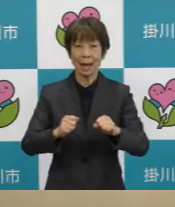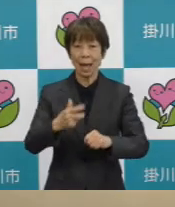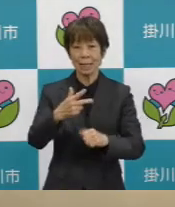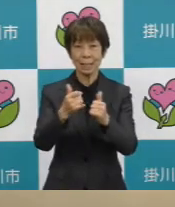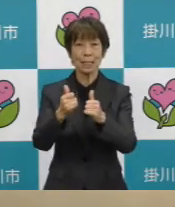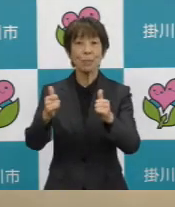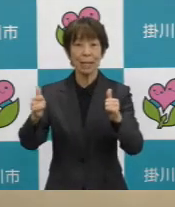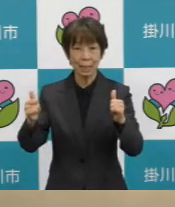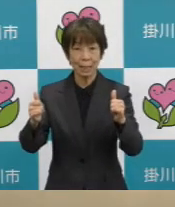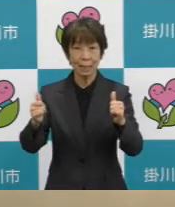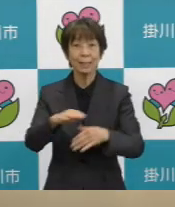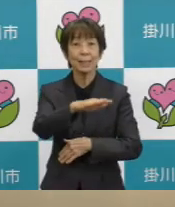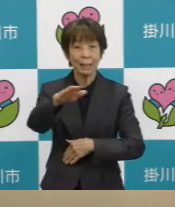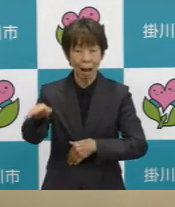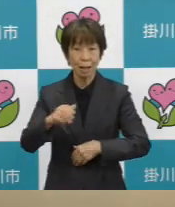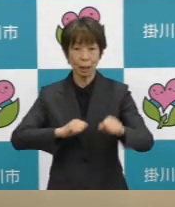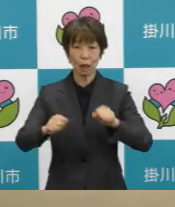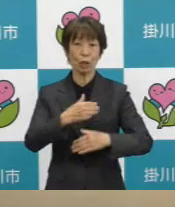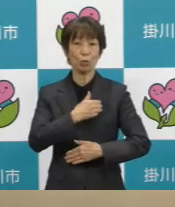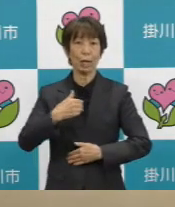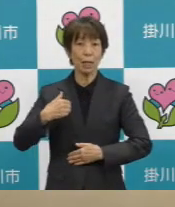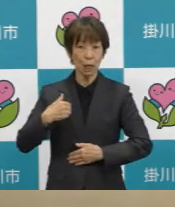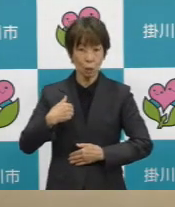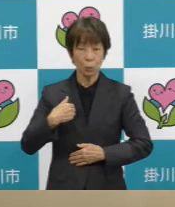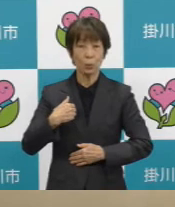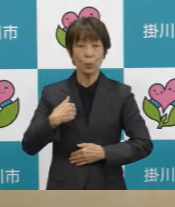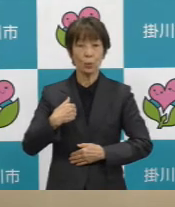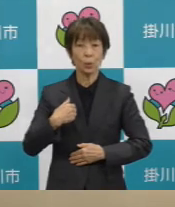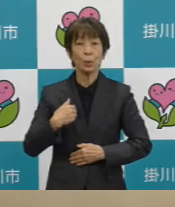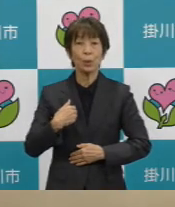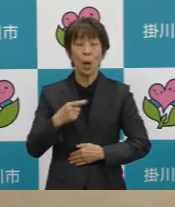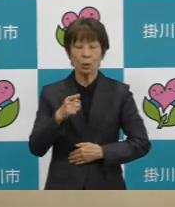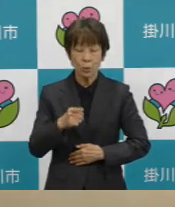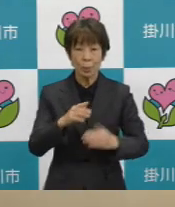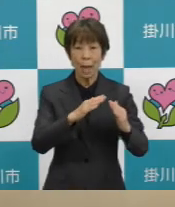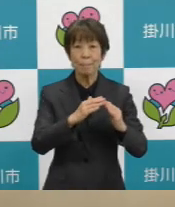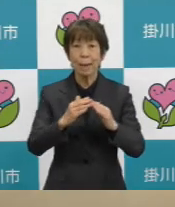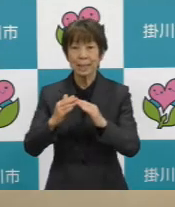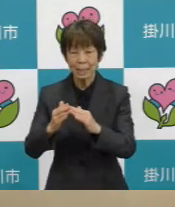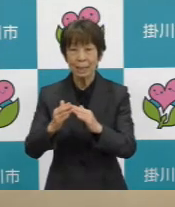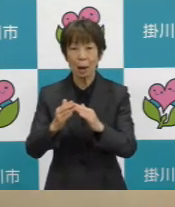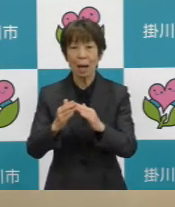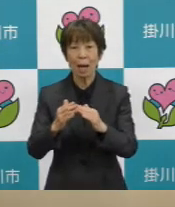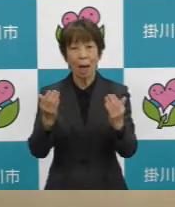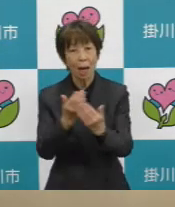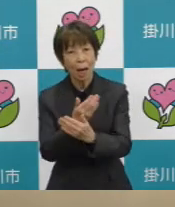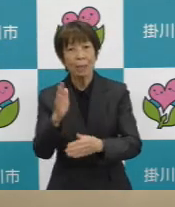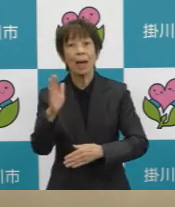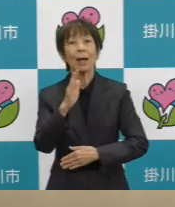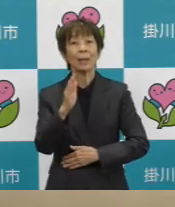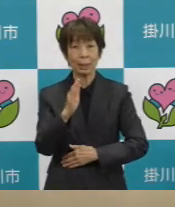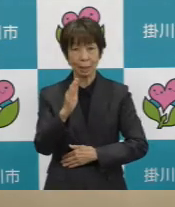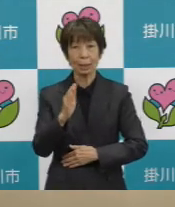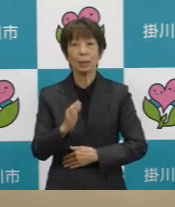市民が活躍できるというような町にはなっていかないだろうという意味で、